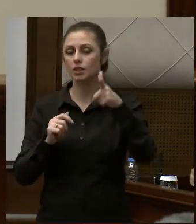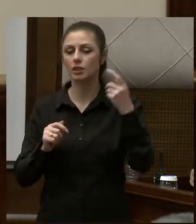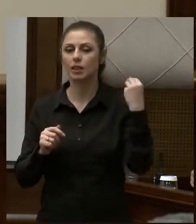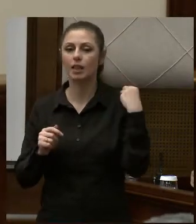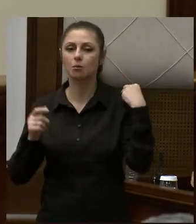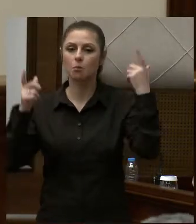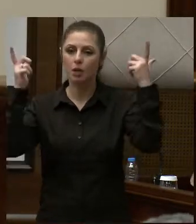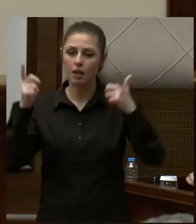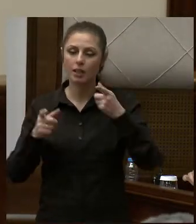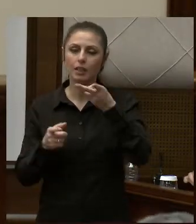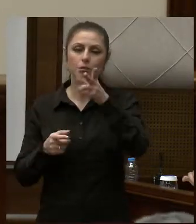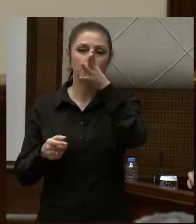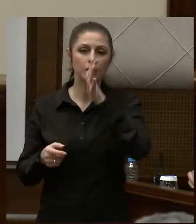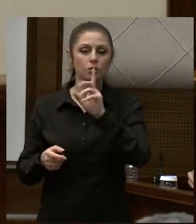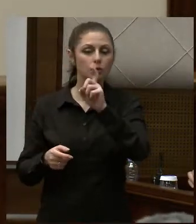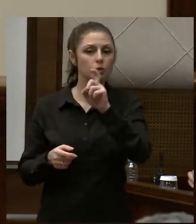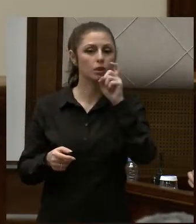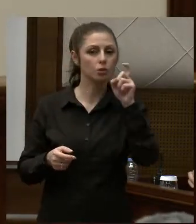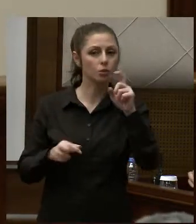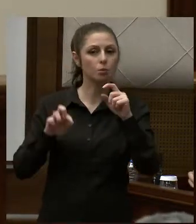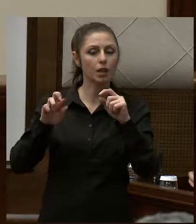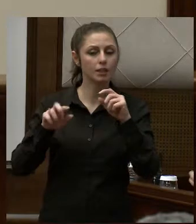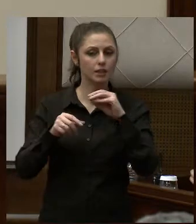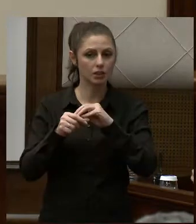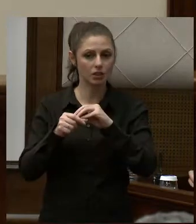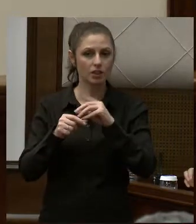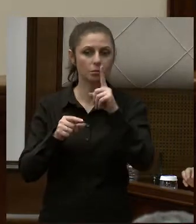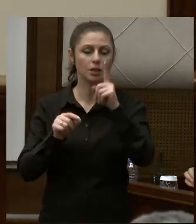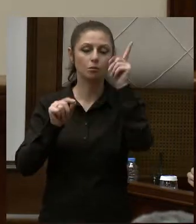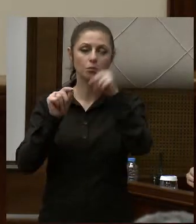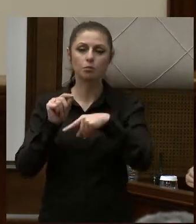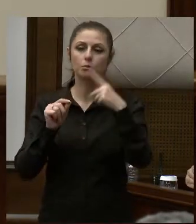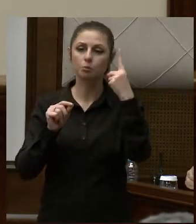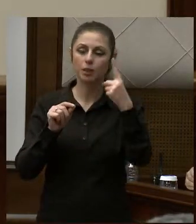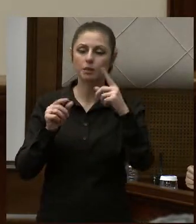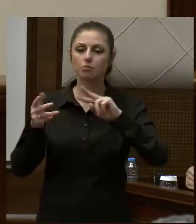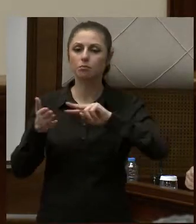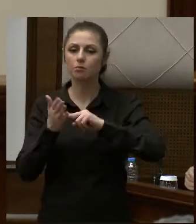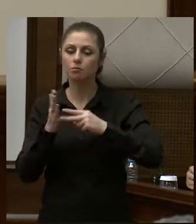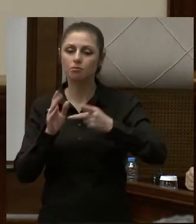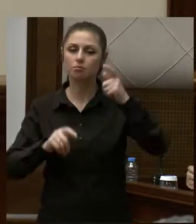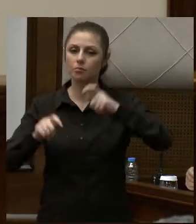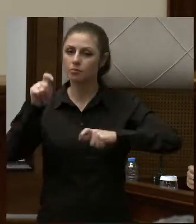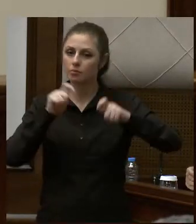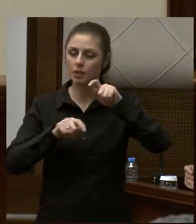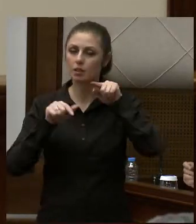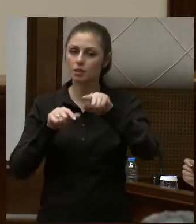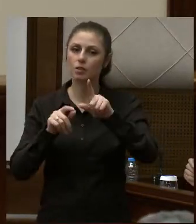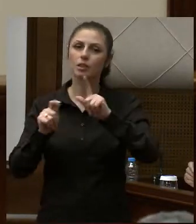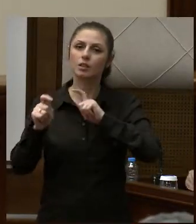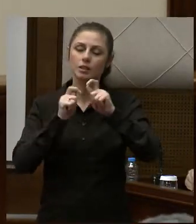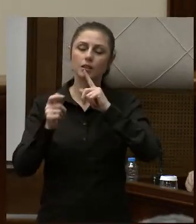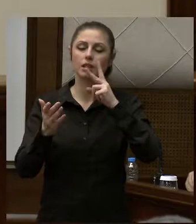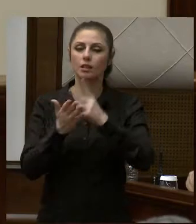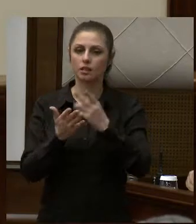Mahalle 2599 parsele ilişkin 1/1000 ölçekli imar plan tadilatı hususunun müzakeresi